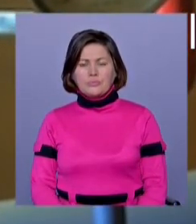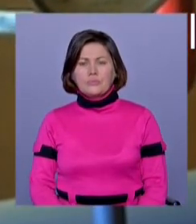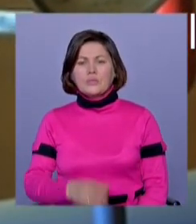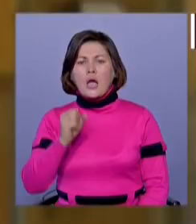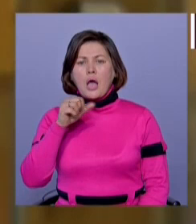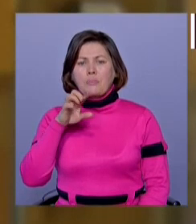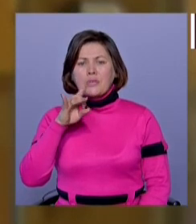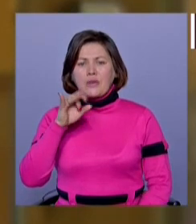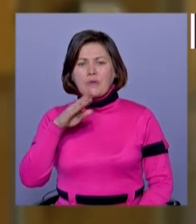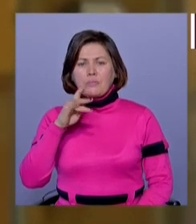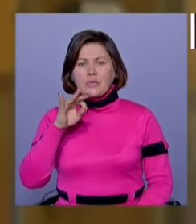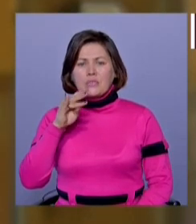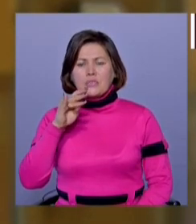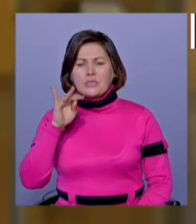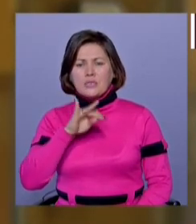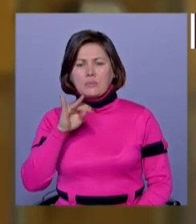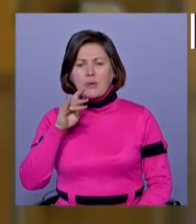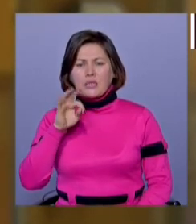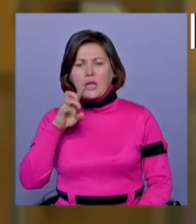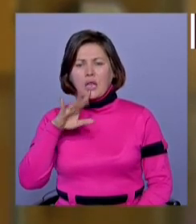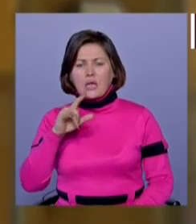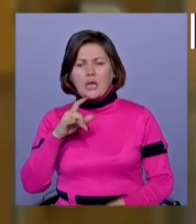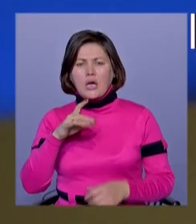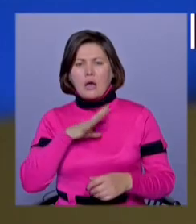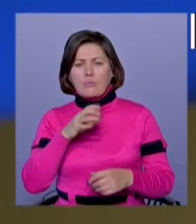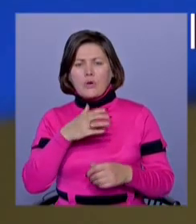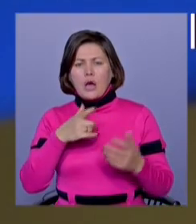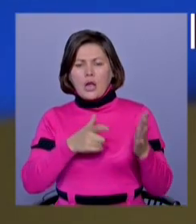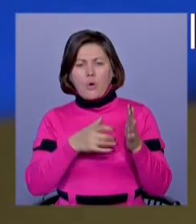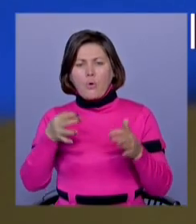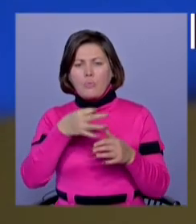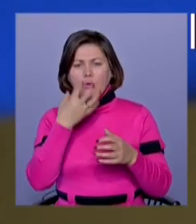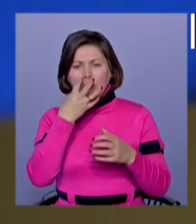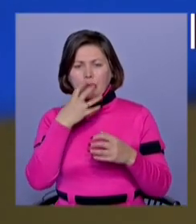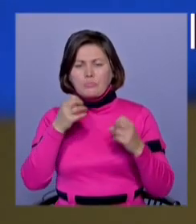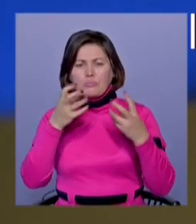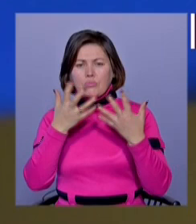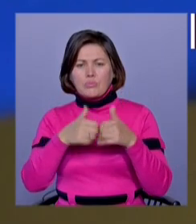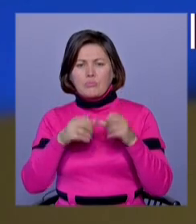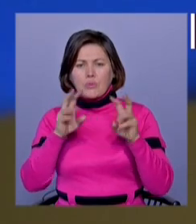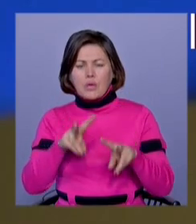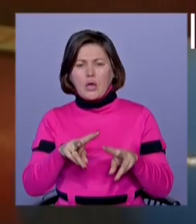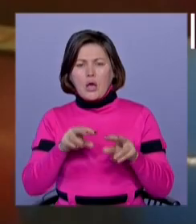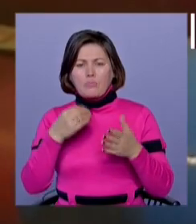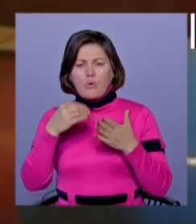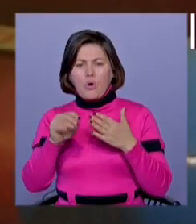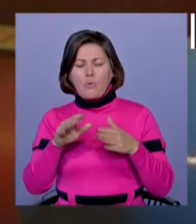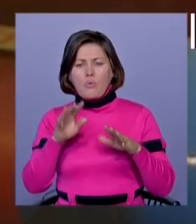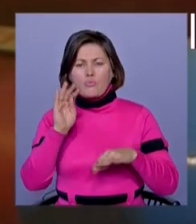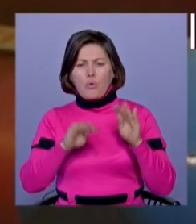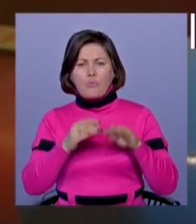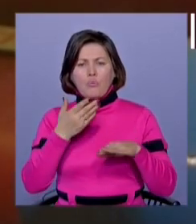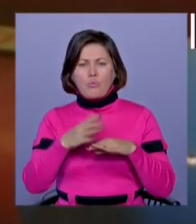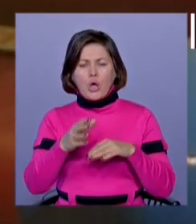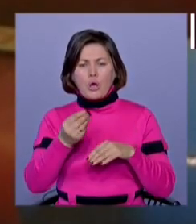Ерлан Набиев және Қайсар Байдалы Қарағанды облысы Сарян қаласында жылуды есептеуге арналған аспаптарды сатып алу және орнатуға